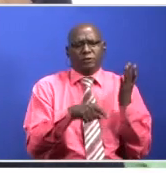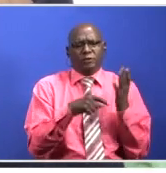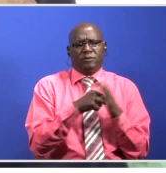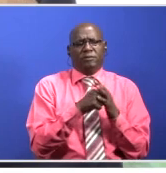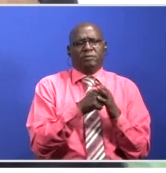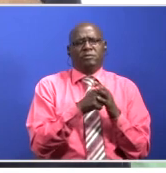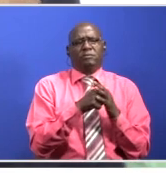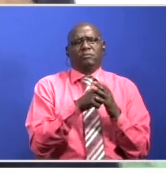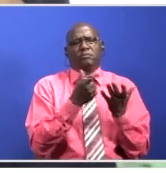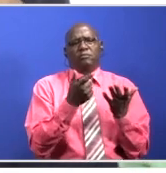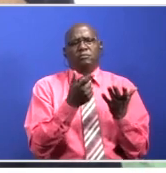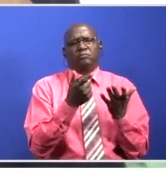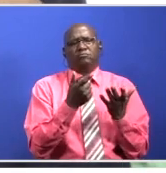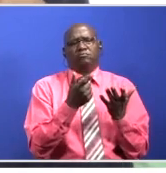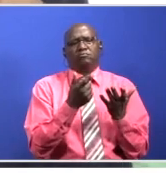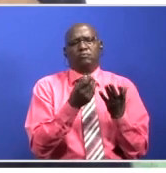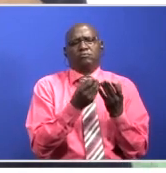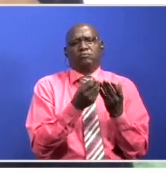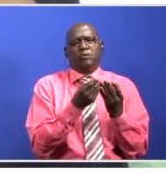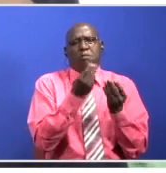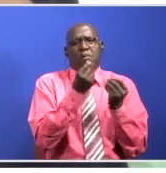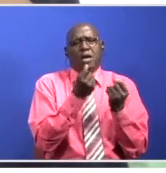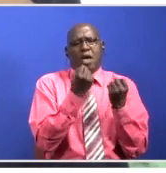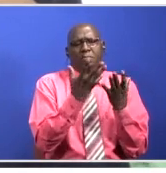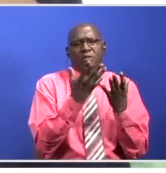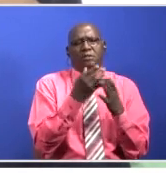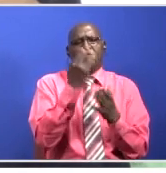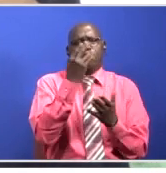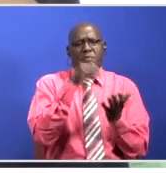kugharamia hiyo matibabu itakuwa milioni 4.